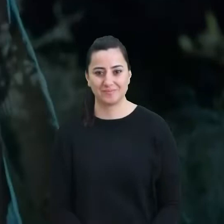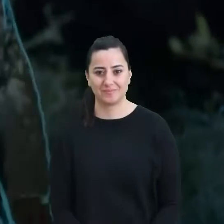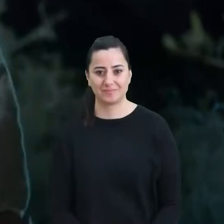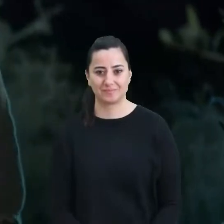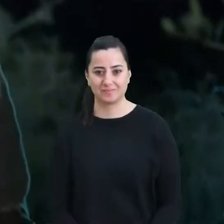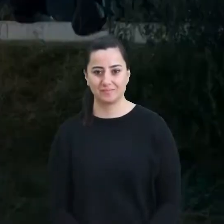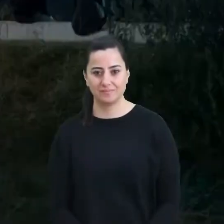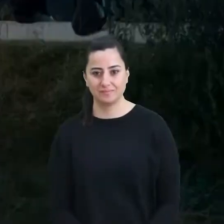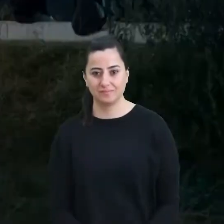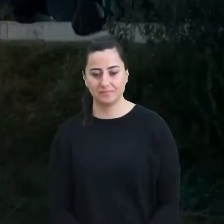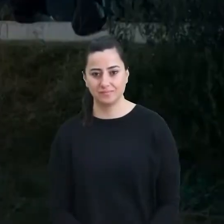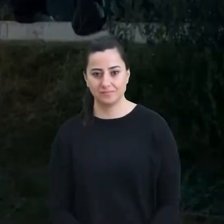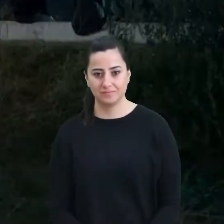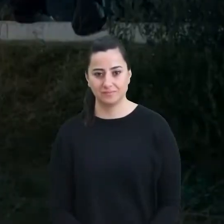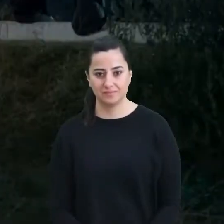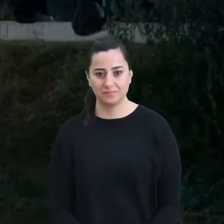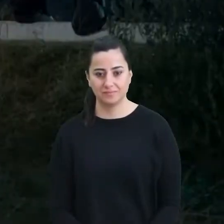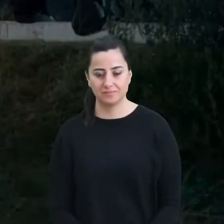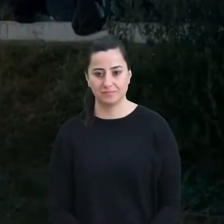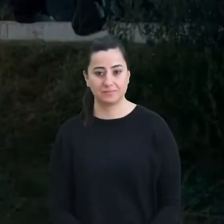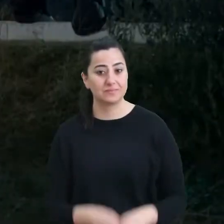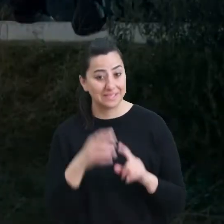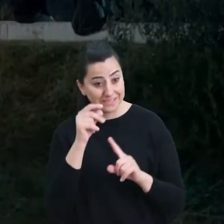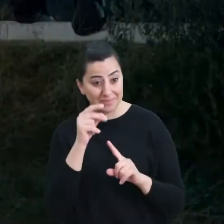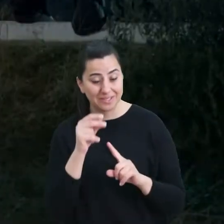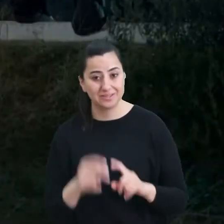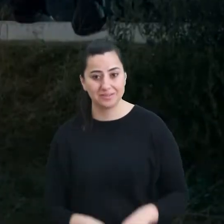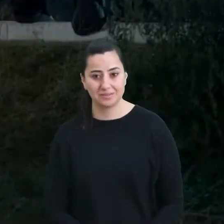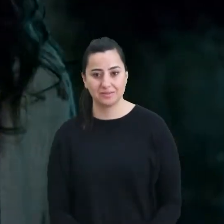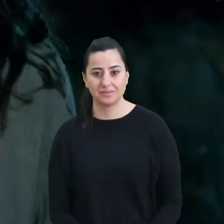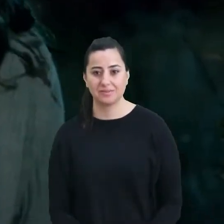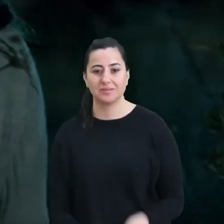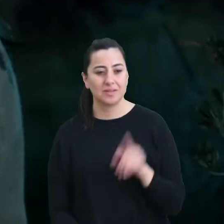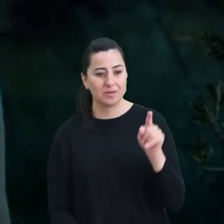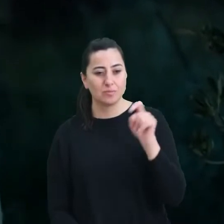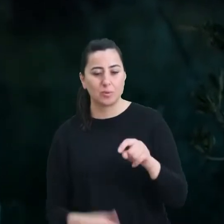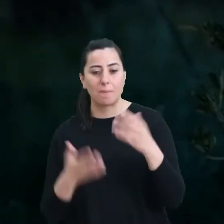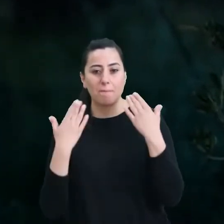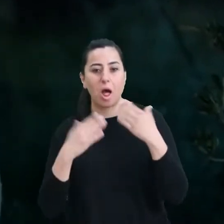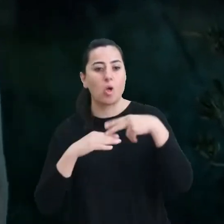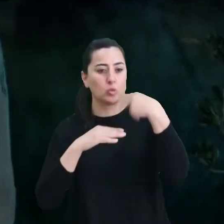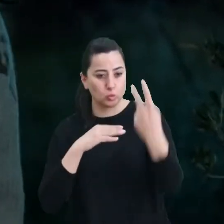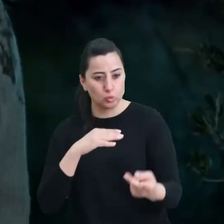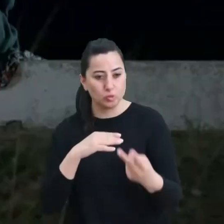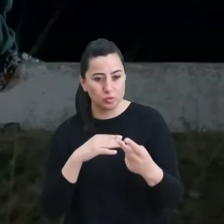ağacın arkasından baktı. İsmail. Hani sen bugün balkondan düştün